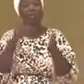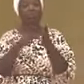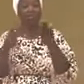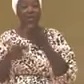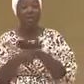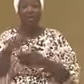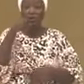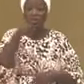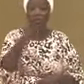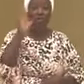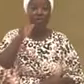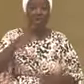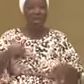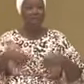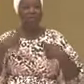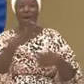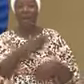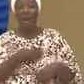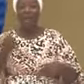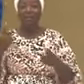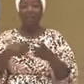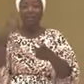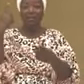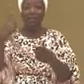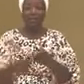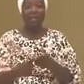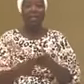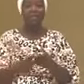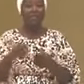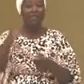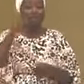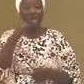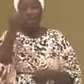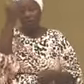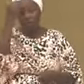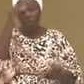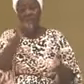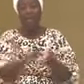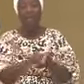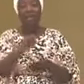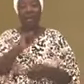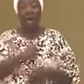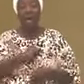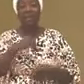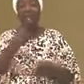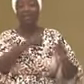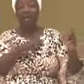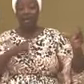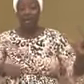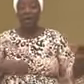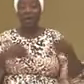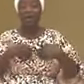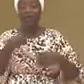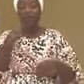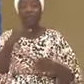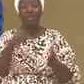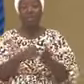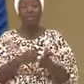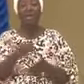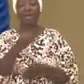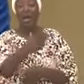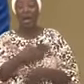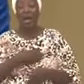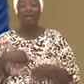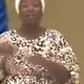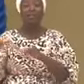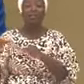tu vivras et vous saurez que moi le trajet par les ai